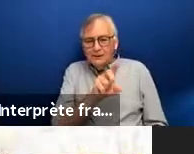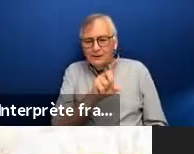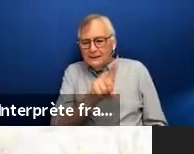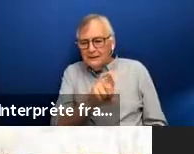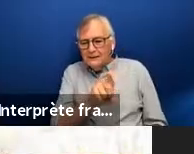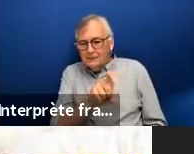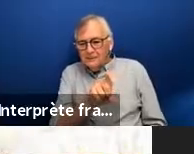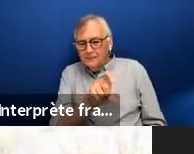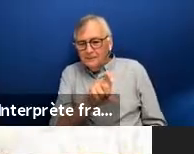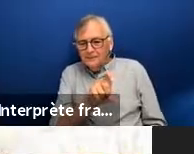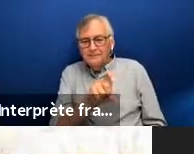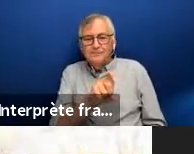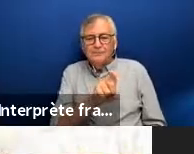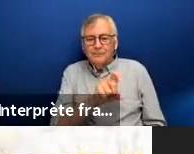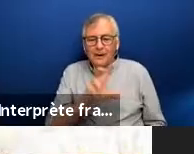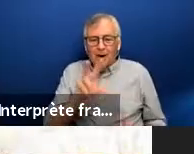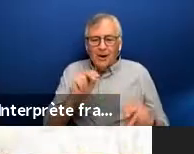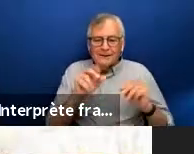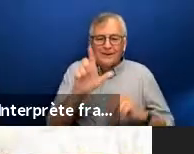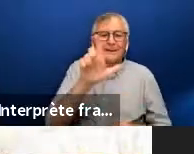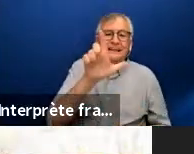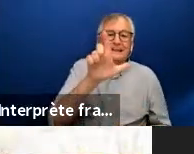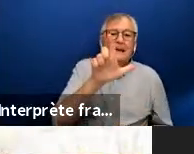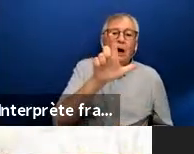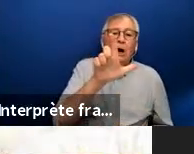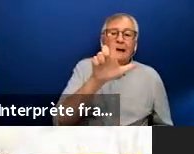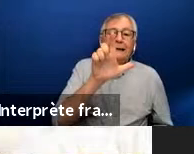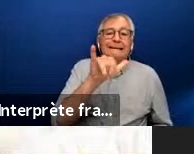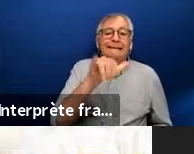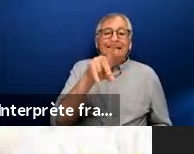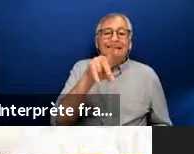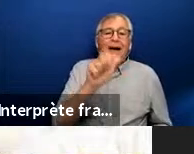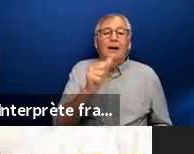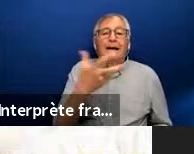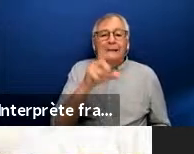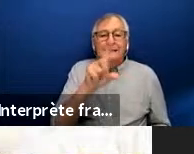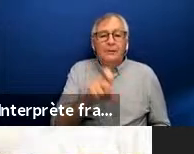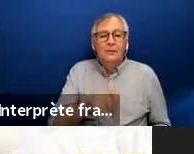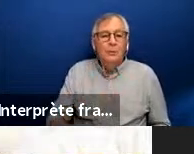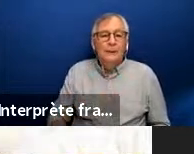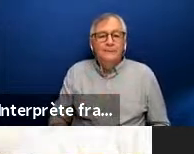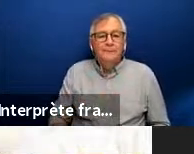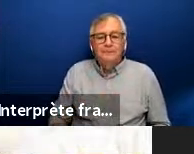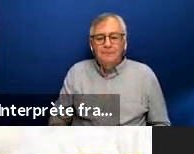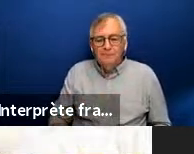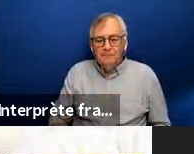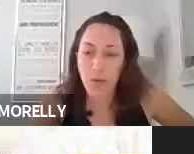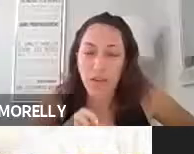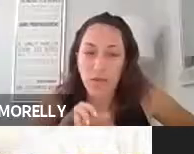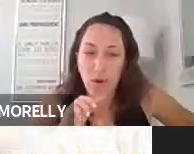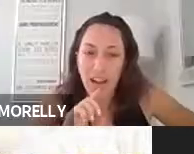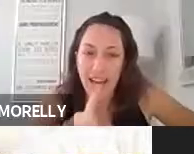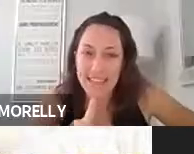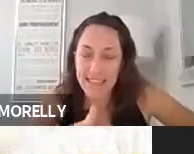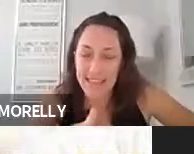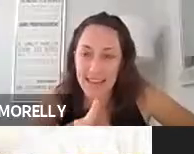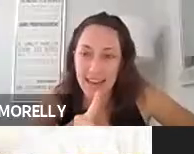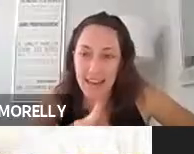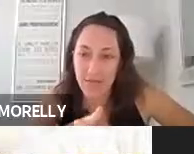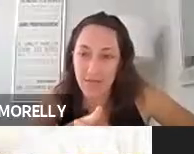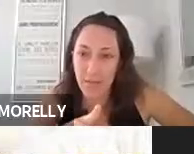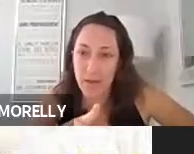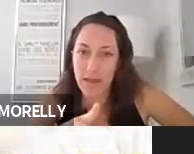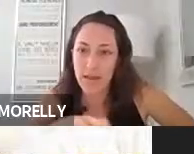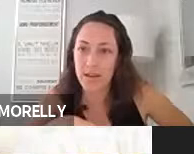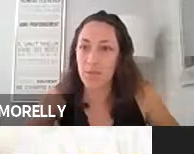Nathalie, ça, tu as une question, oui? Non, Lydia. Oh, est-ce que Lydia? Oui? Est-ce qu'on peut avoir accès